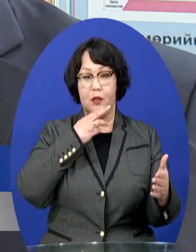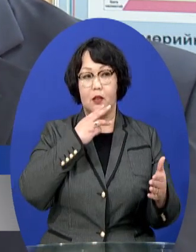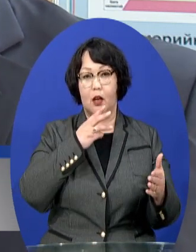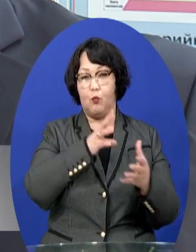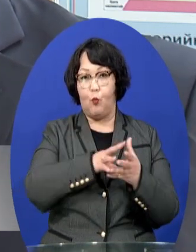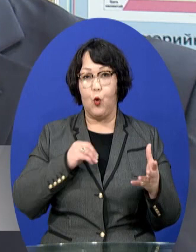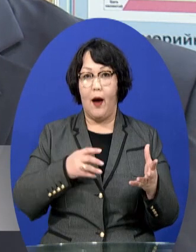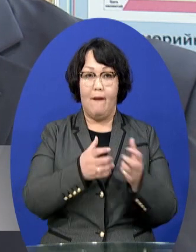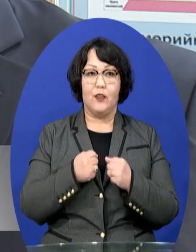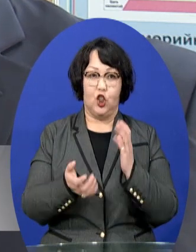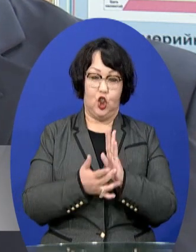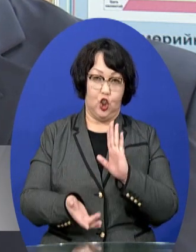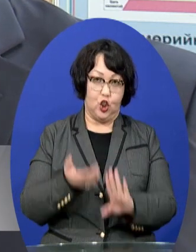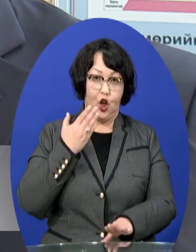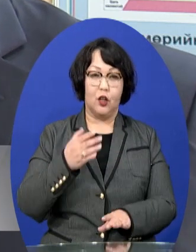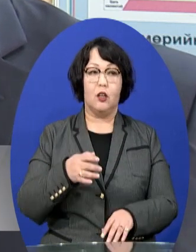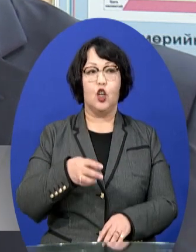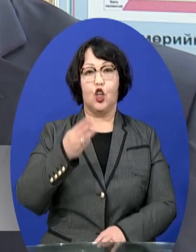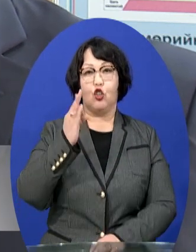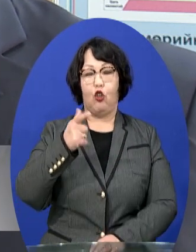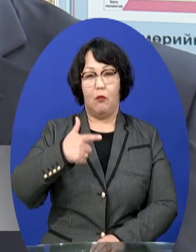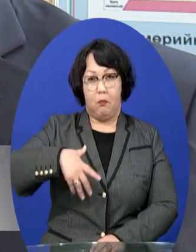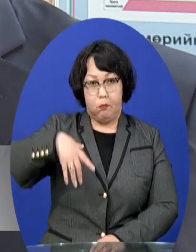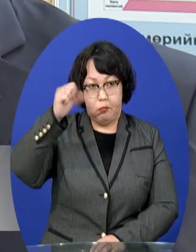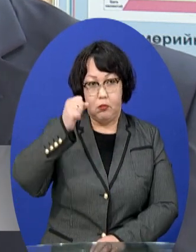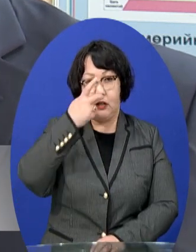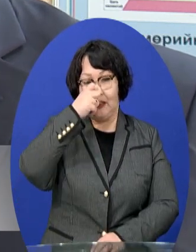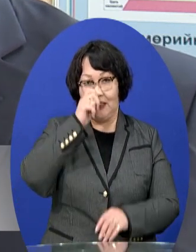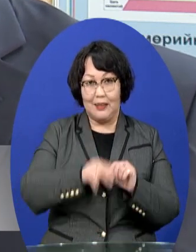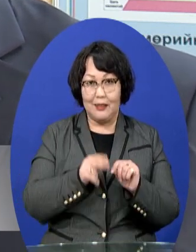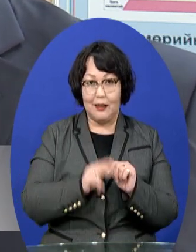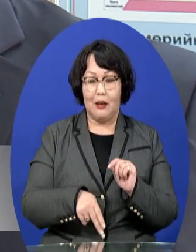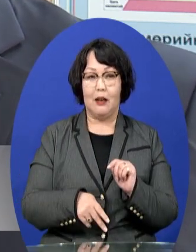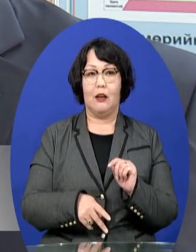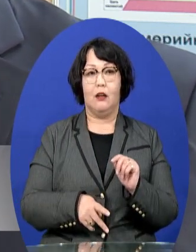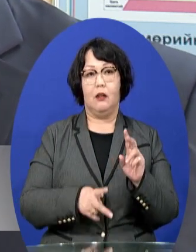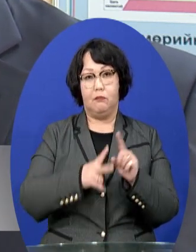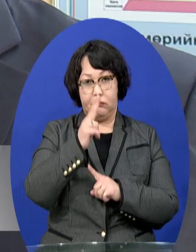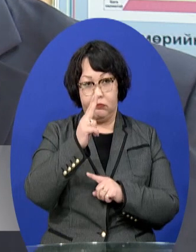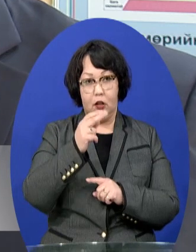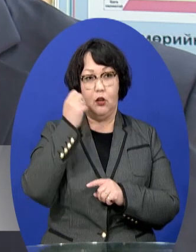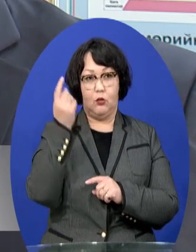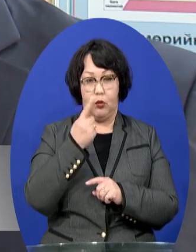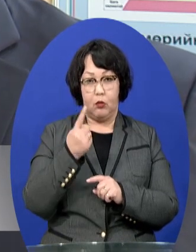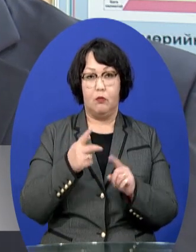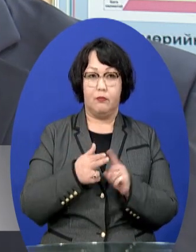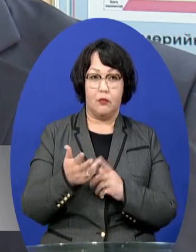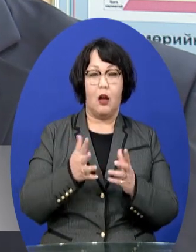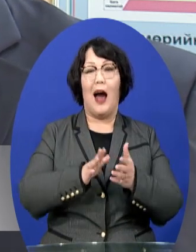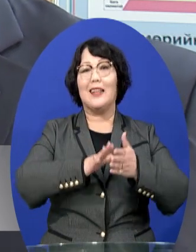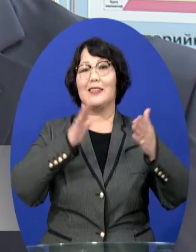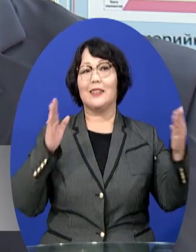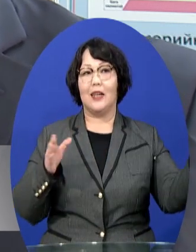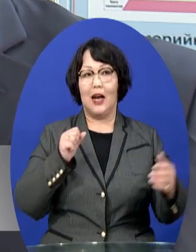юм а. Тэгэхээр хэрэглэгчдийг таслах, хэрэглэгчдийн хянах, хэрэглэгчдийн мэдээллийг тоолорын заалтыг бол алсын